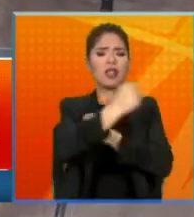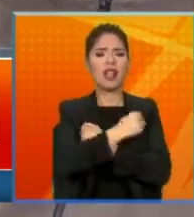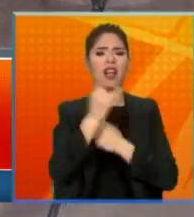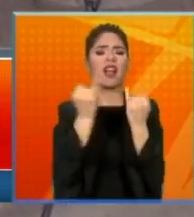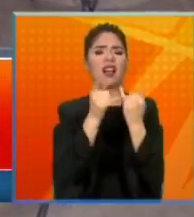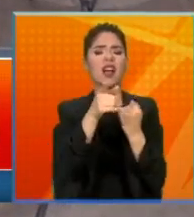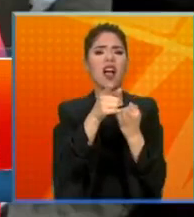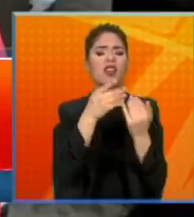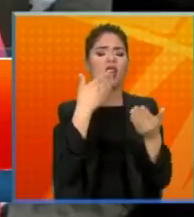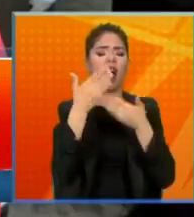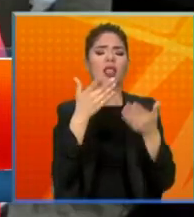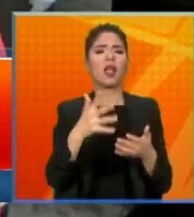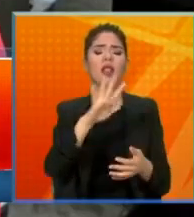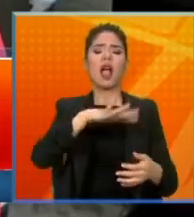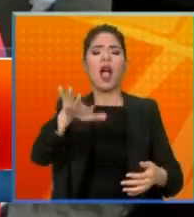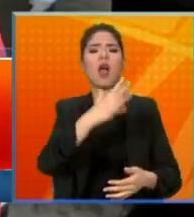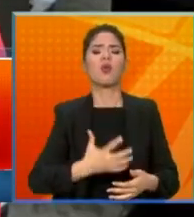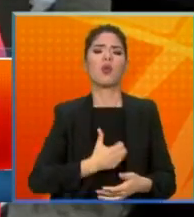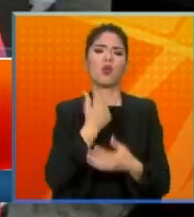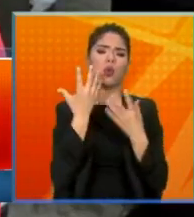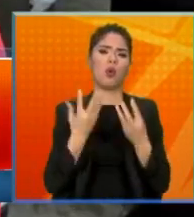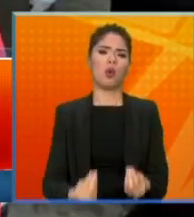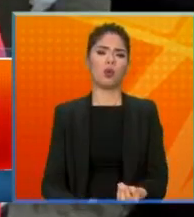sözleri yürekleri dağladı.